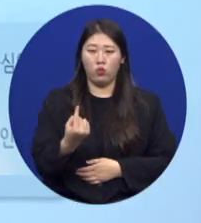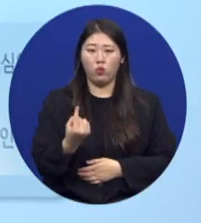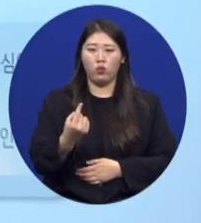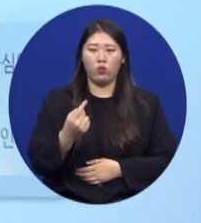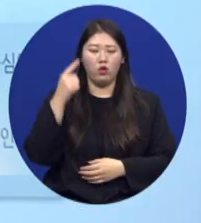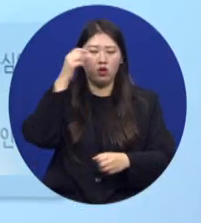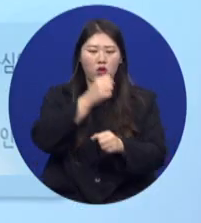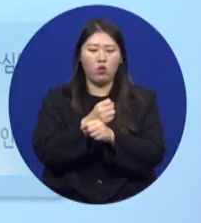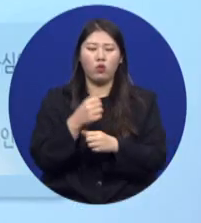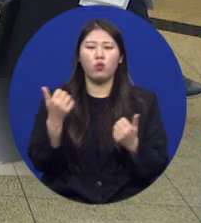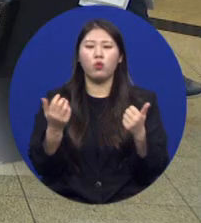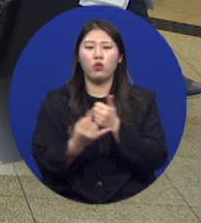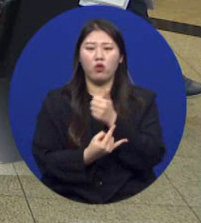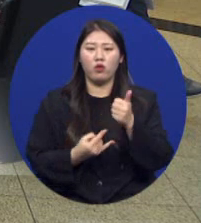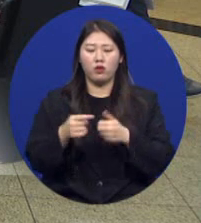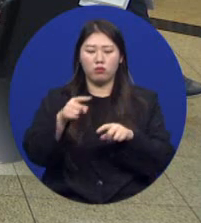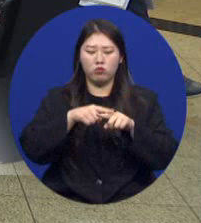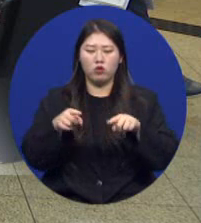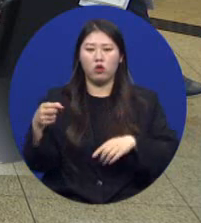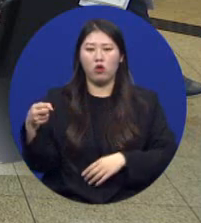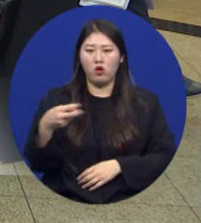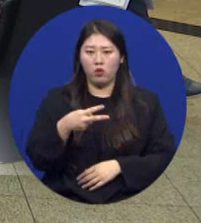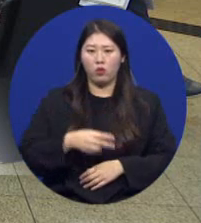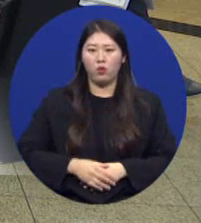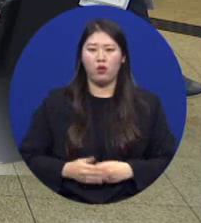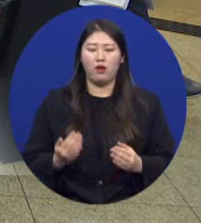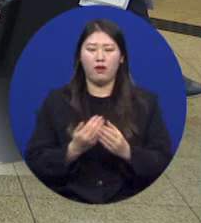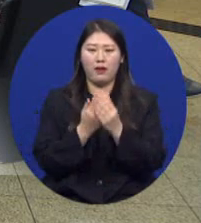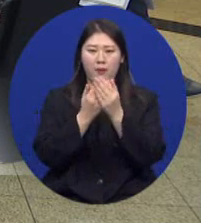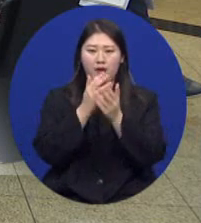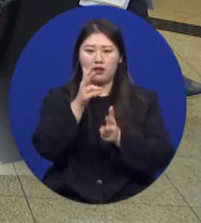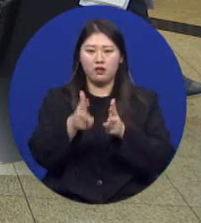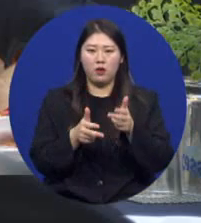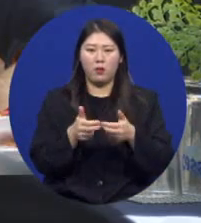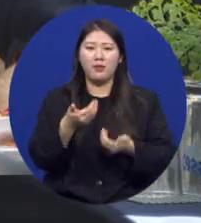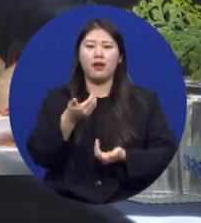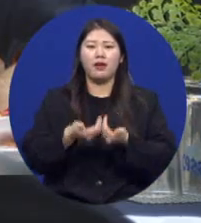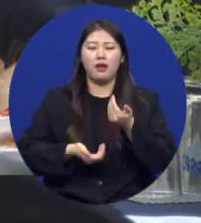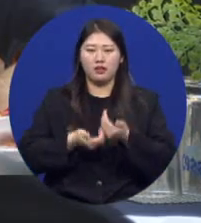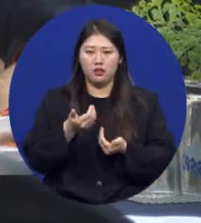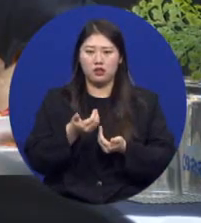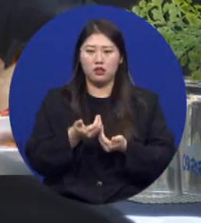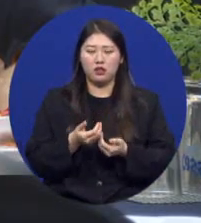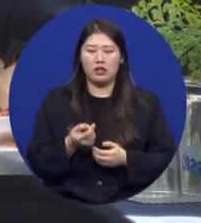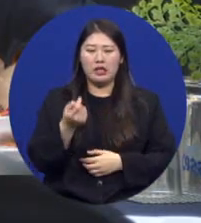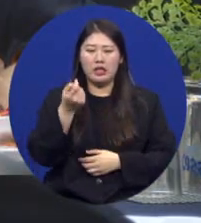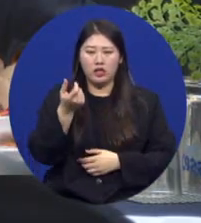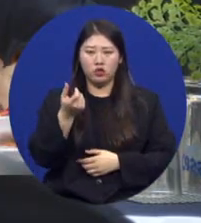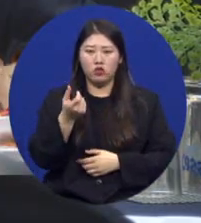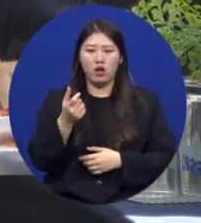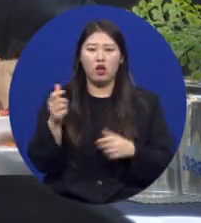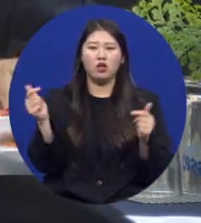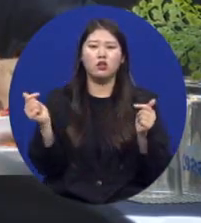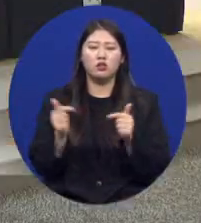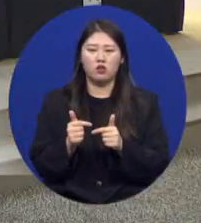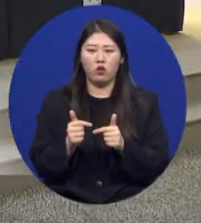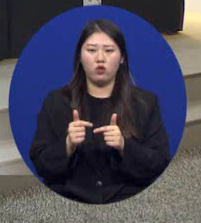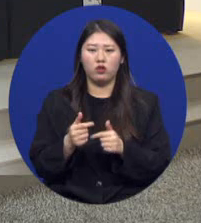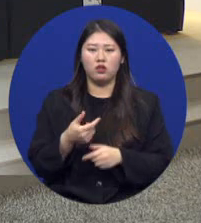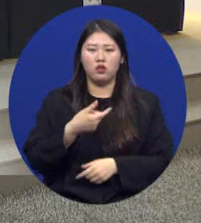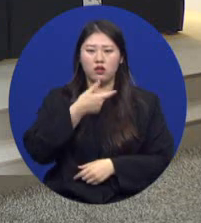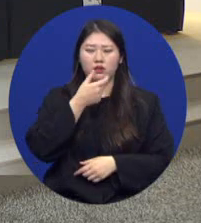연구위원은 이같이 분석하고 해안은 개발사업에 따른 갈등이 인구가 적은 중산가는 혐오시설